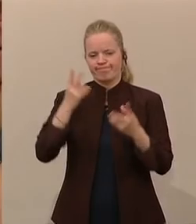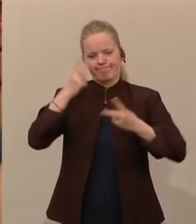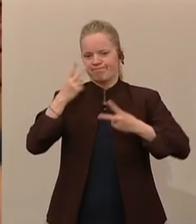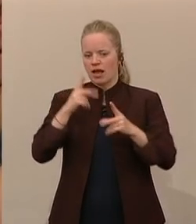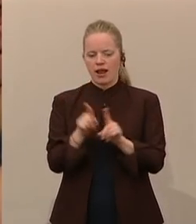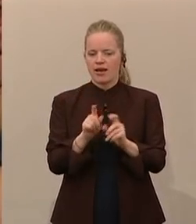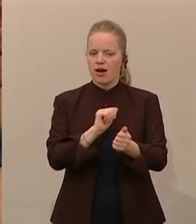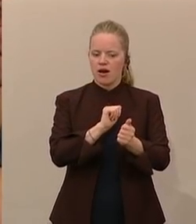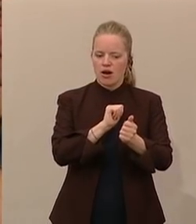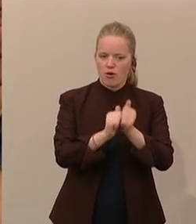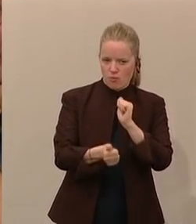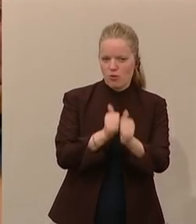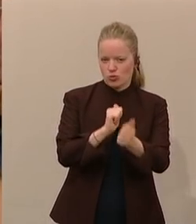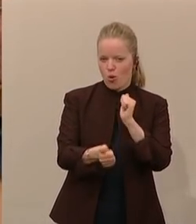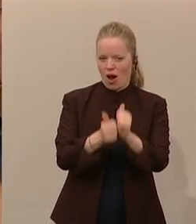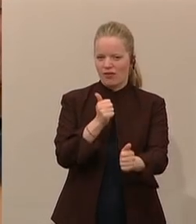beim Sport, wie beim Doping.